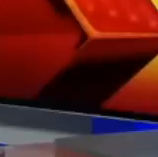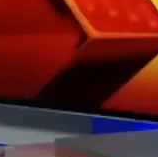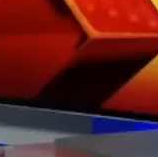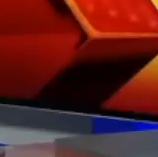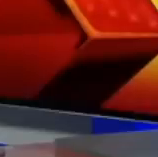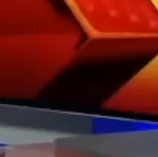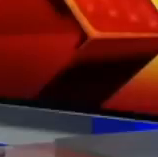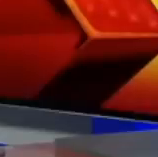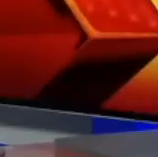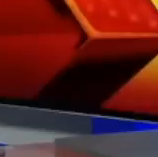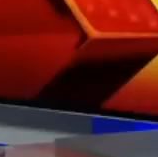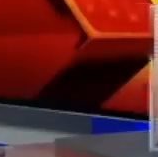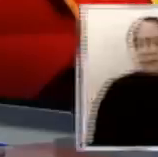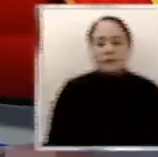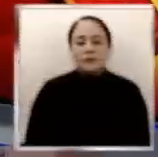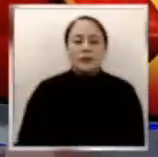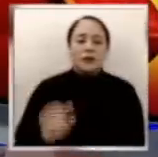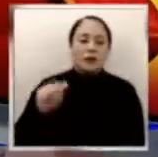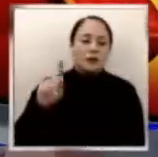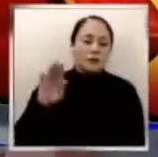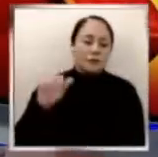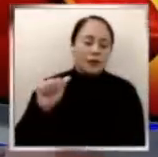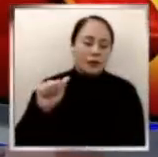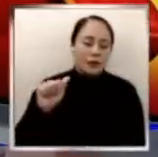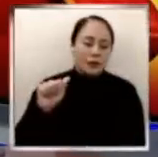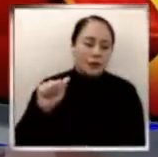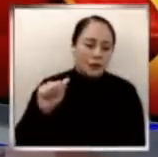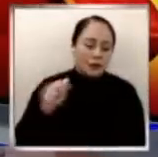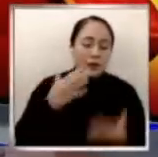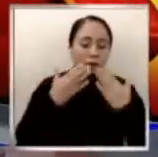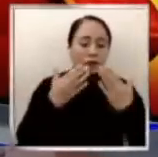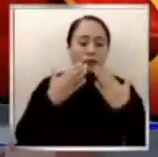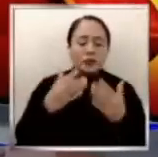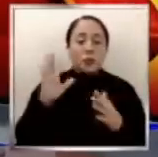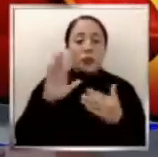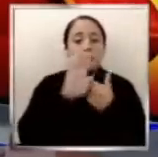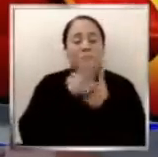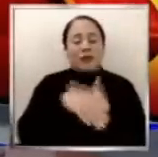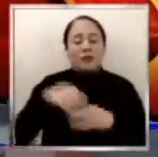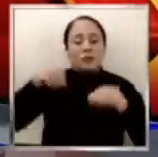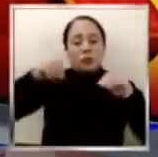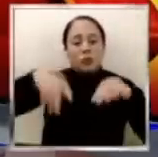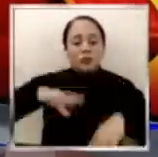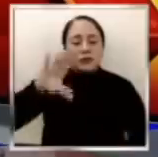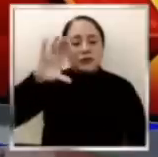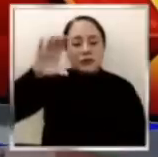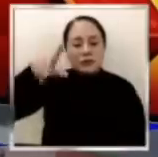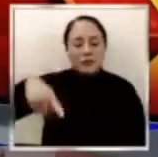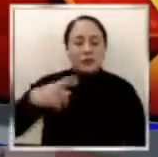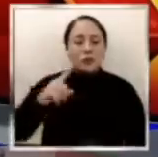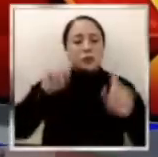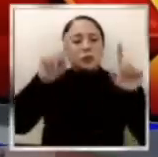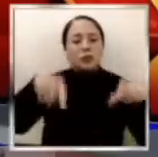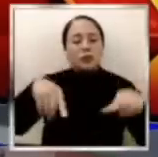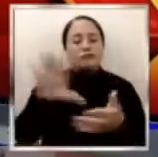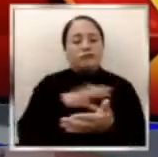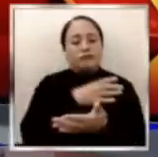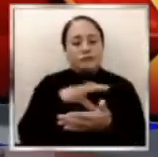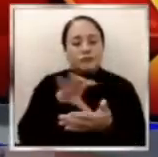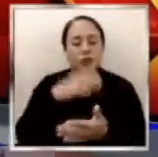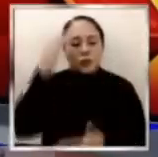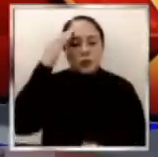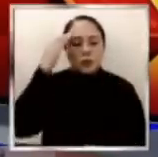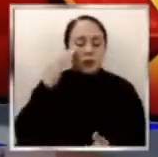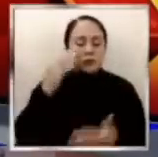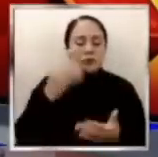Thankful si Arabella star Camille Prats matapos maibalik ang kanyang nawalang cellphone nang umattend siya sa concert ng Korean pop group na